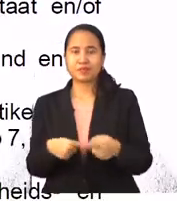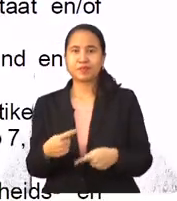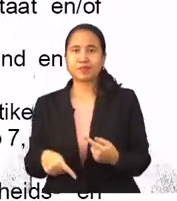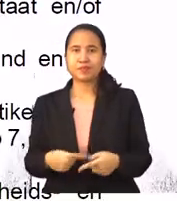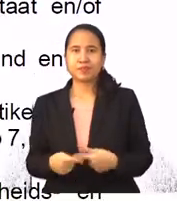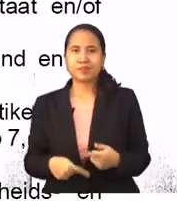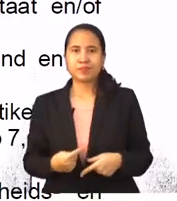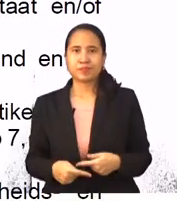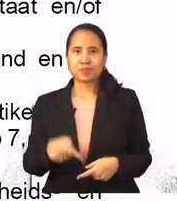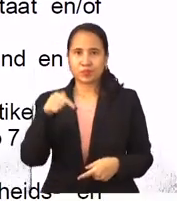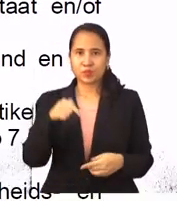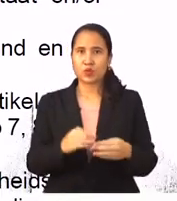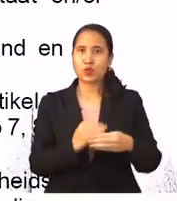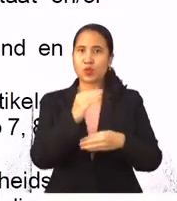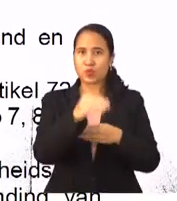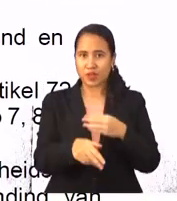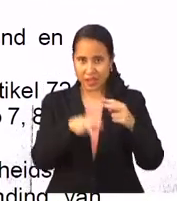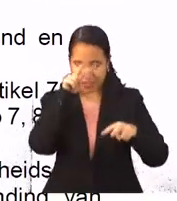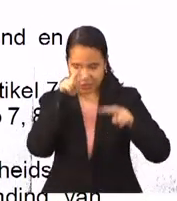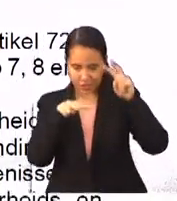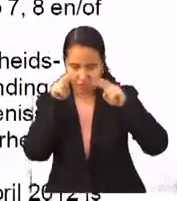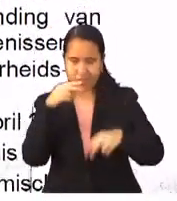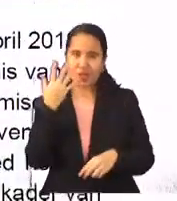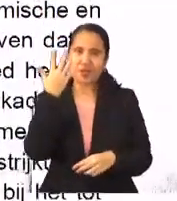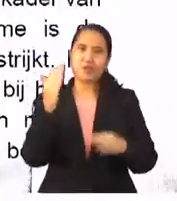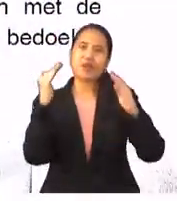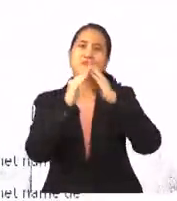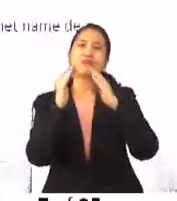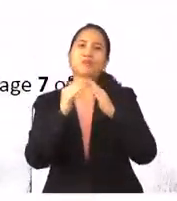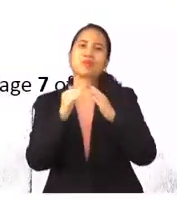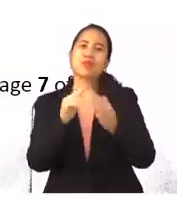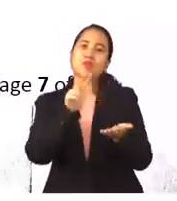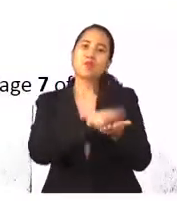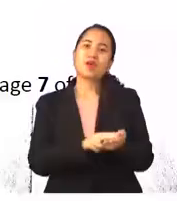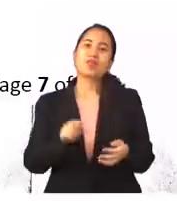Dan gaan we over naar de toetsing van de wet van 5 april 2012.